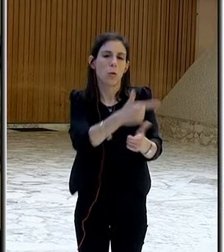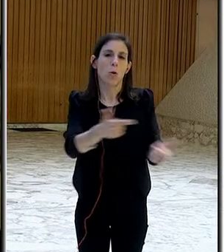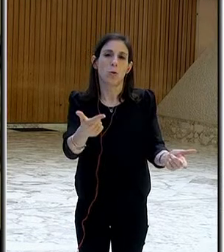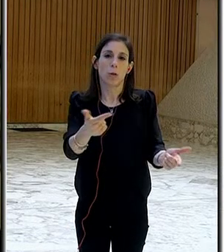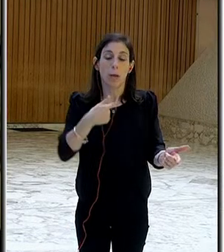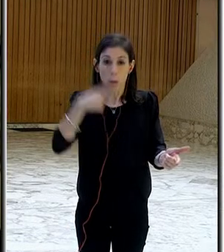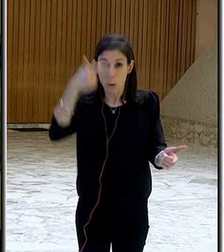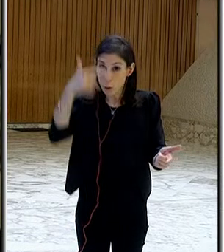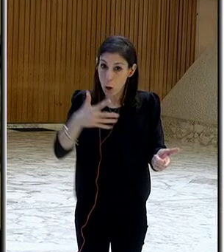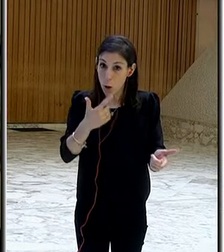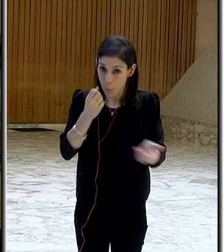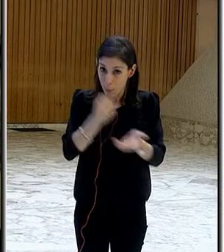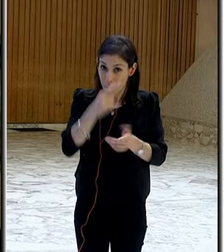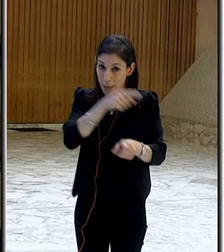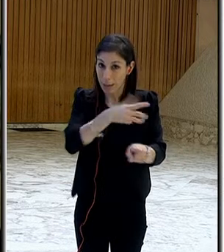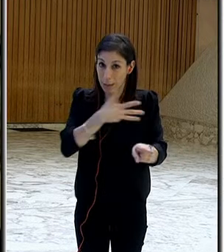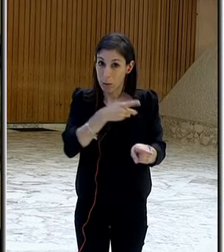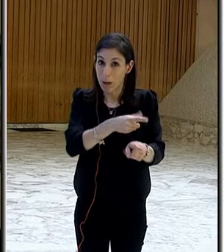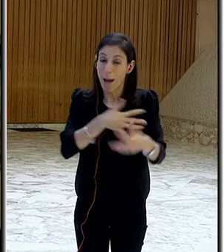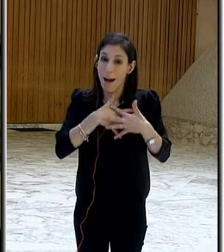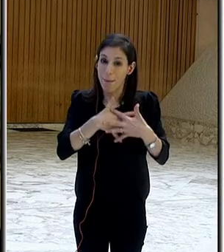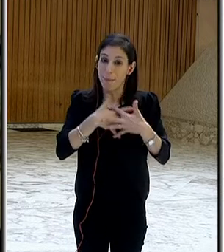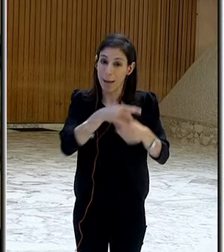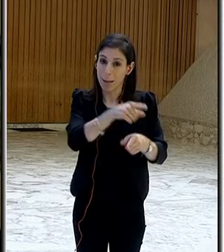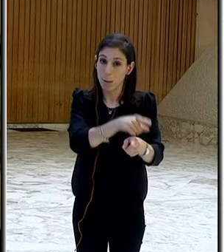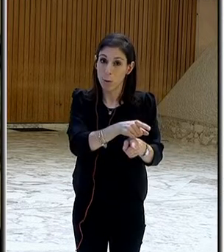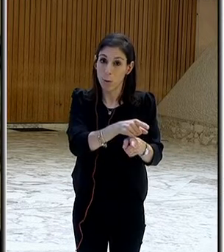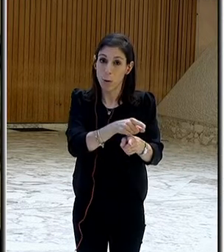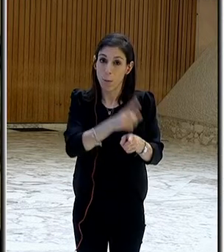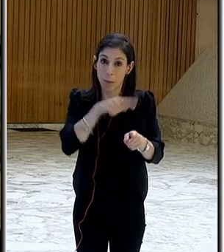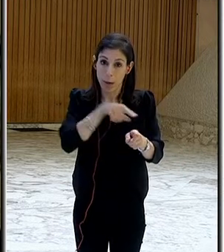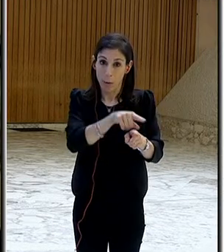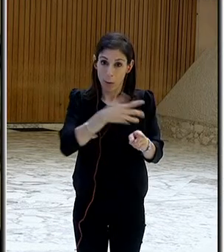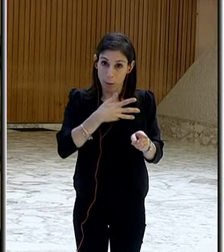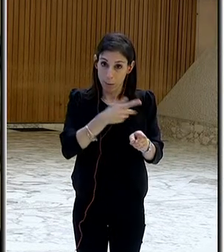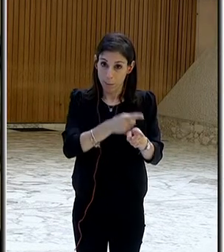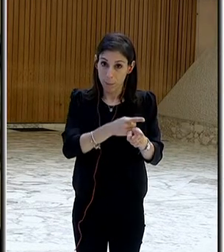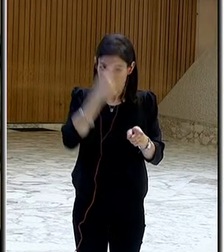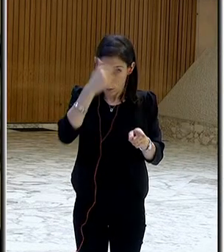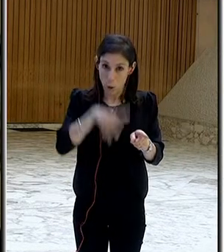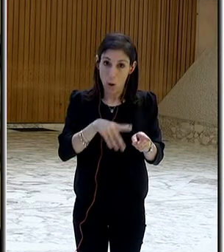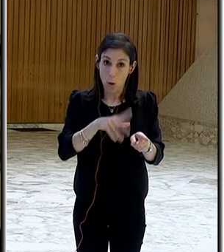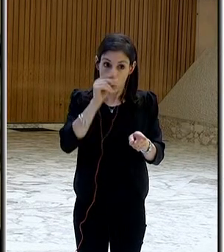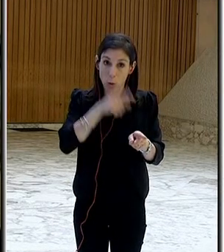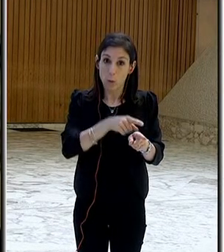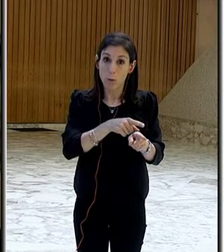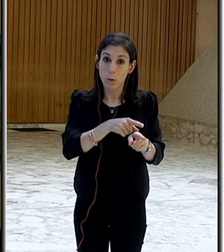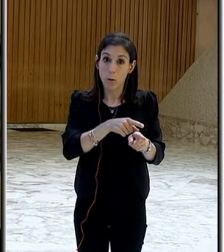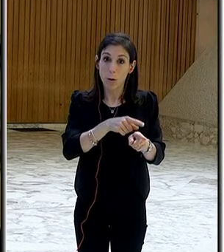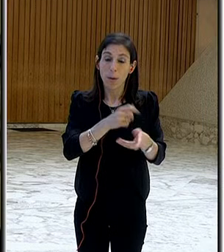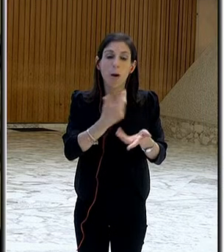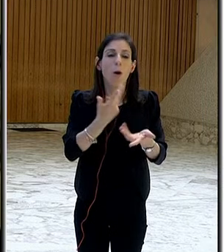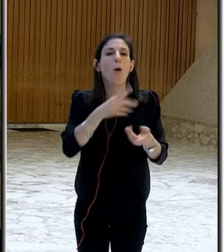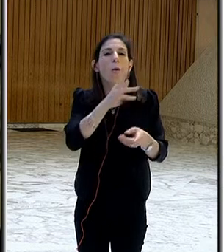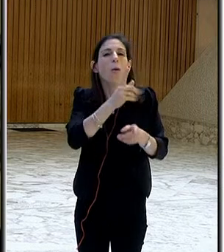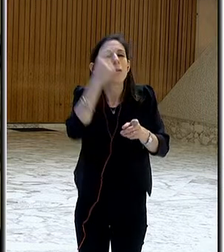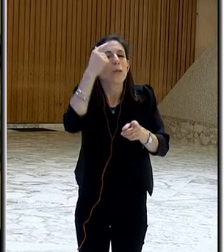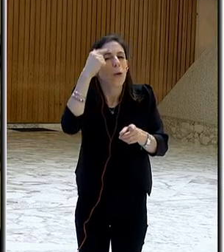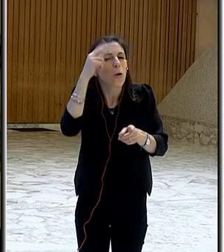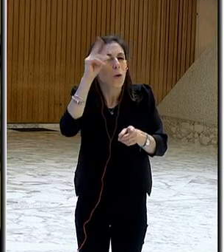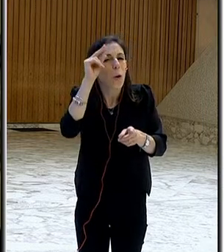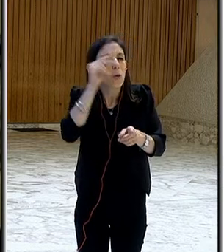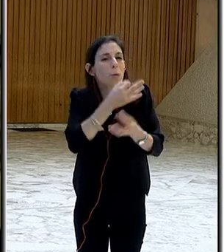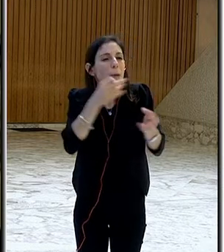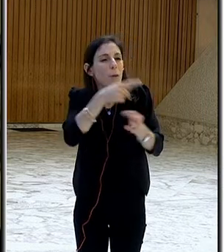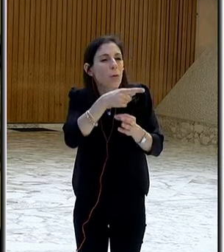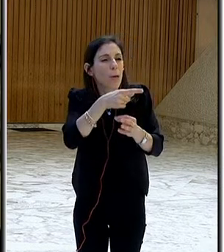attention indivisée par ma femme? Bref, comment maintenons-nous notre mariage en vie et comment le